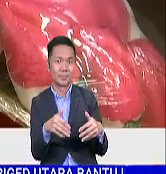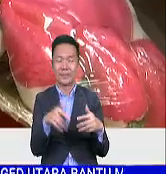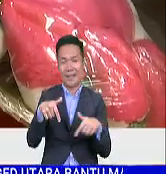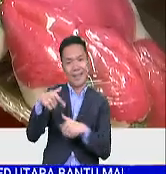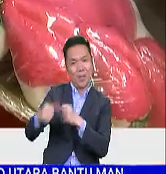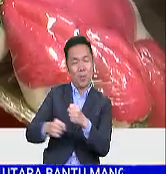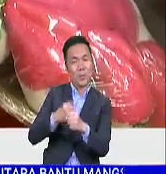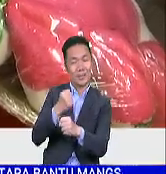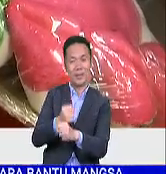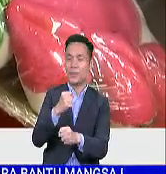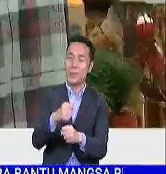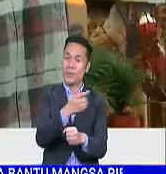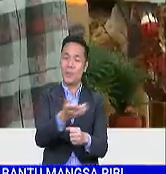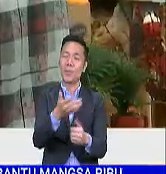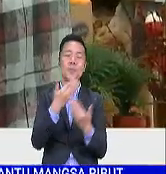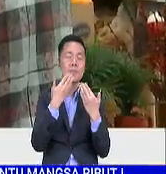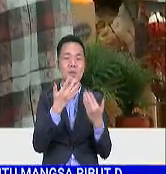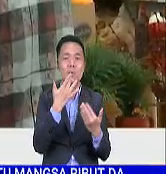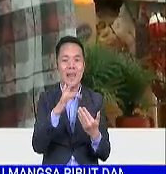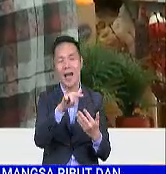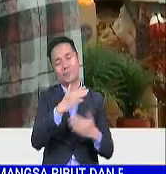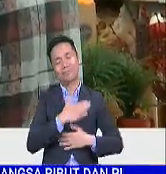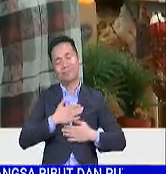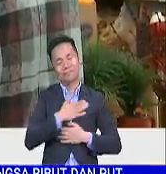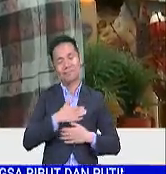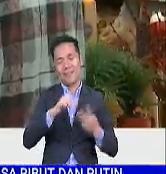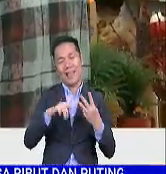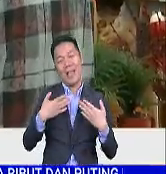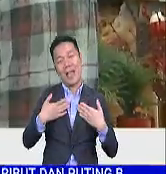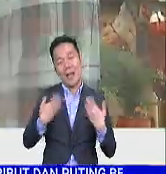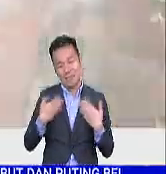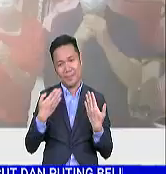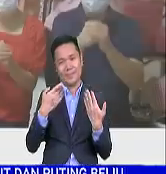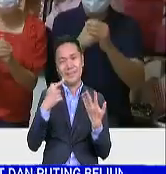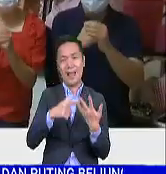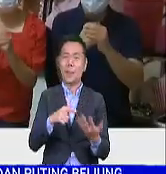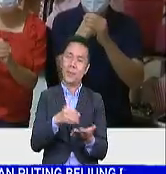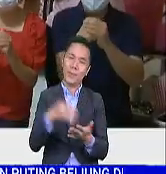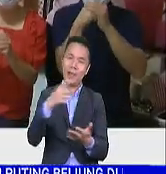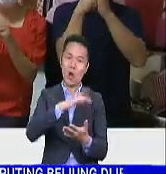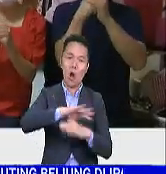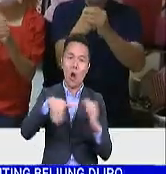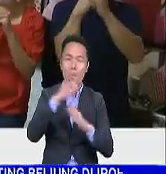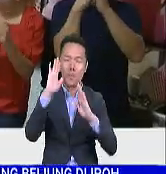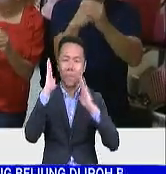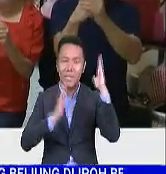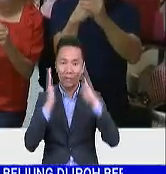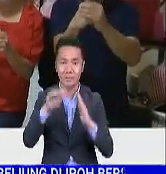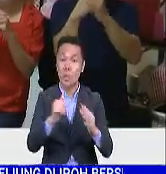ini dikurniakan kemewahan, kekayaan dan kebahagiaan buat seluruh keluarga Malaysia.